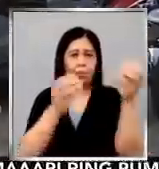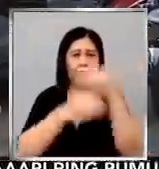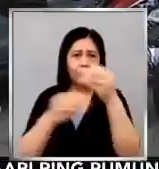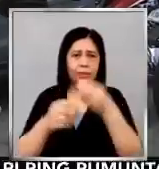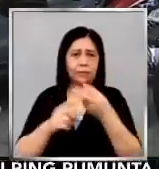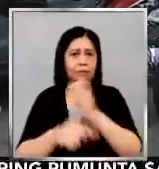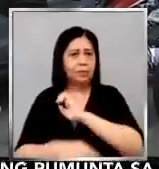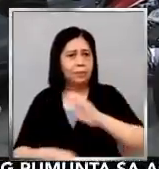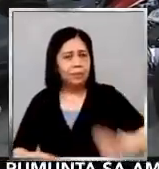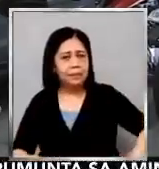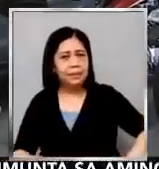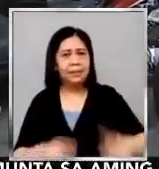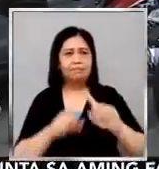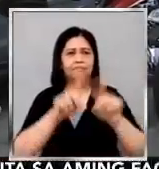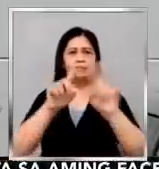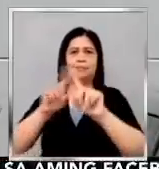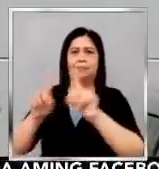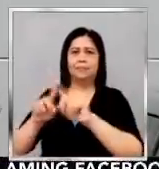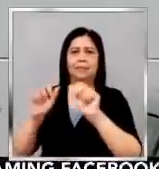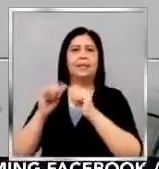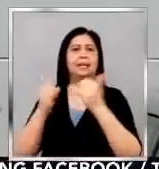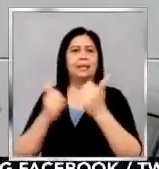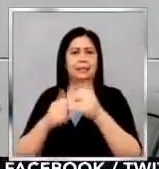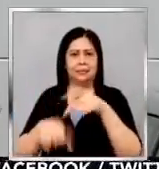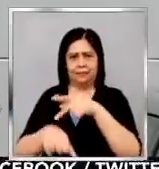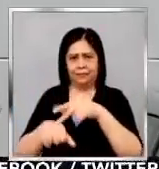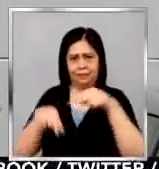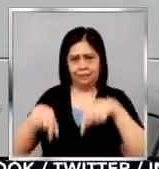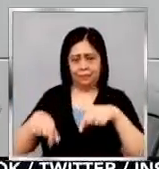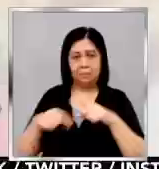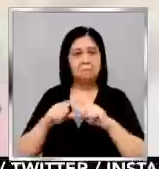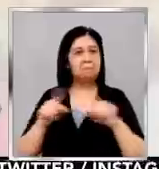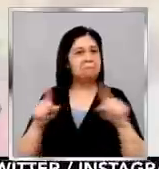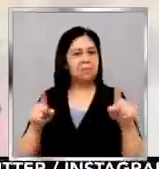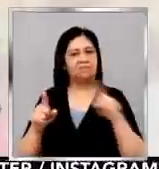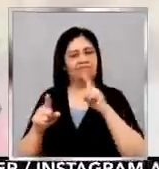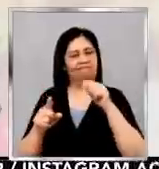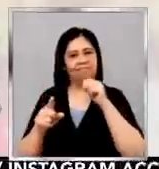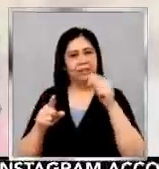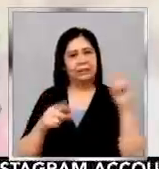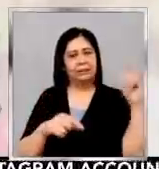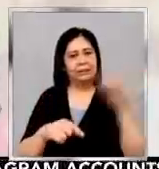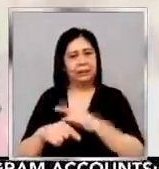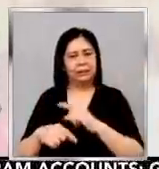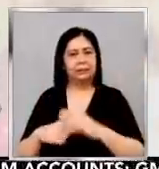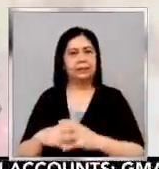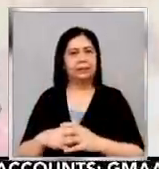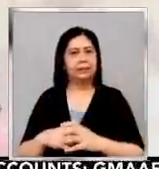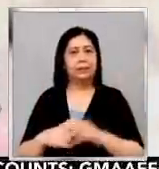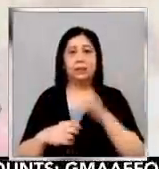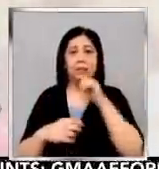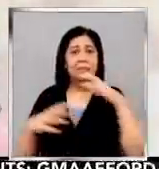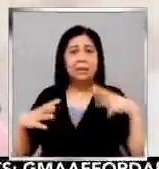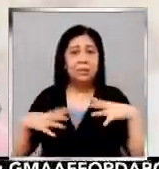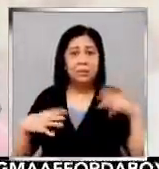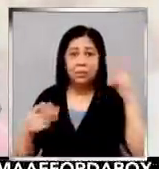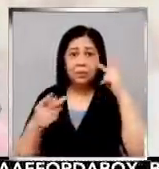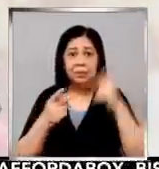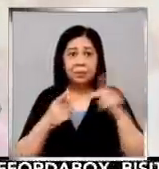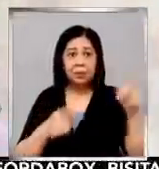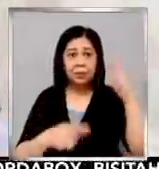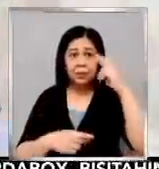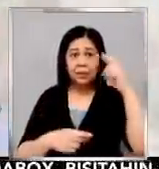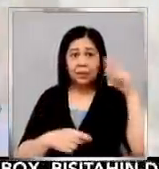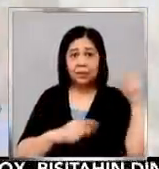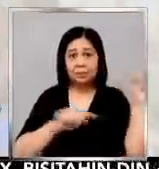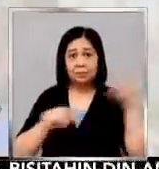at iba't ibang ahensya sa Pilipinas pero hindi talaga siya nakauwi. Hindi bakasyon ang pakay ni Randy sa Pilipinas, kundi